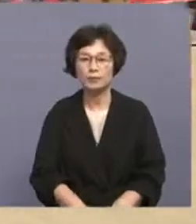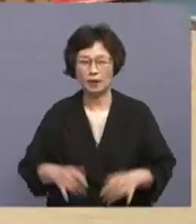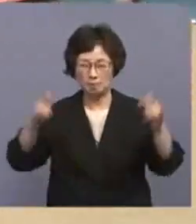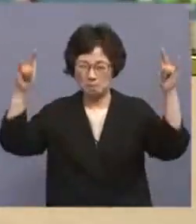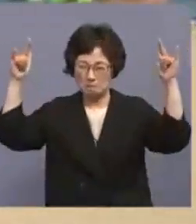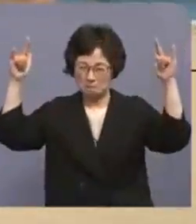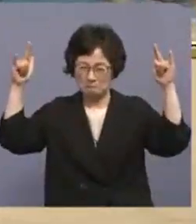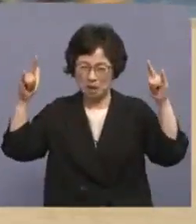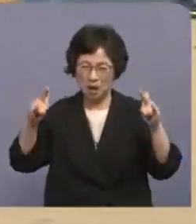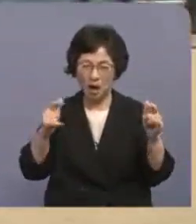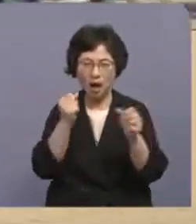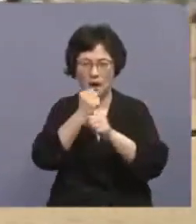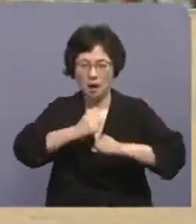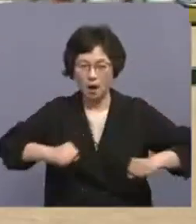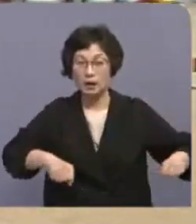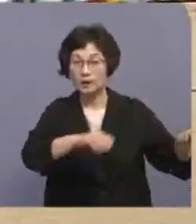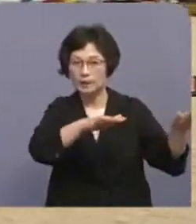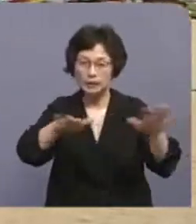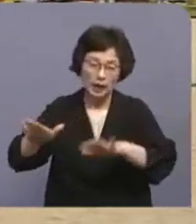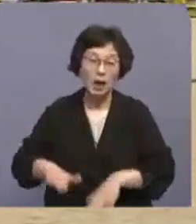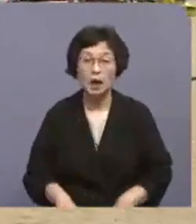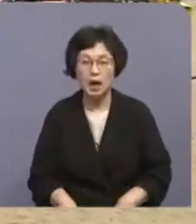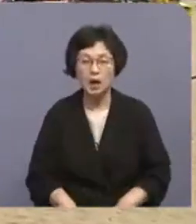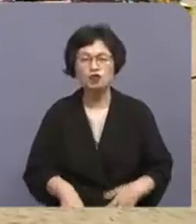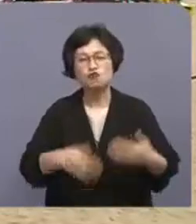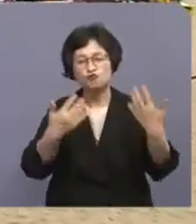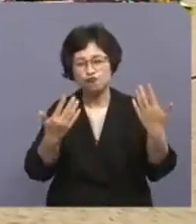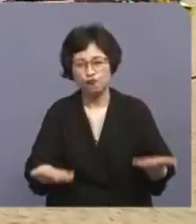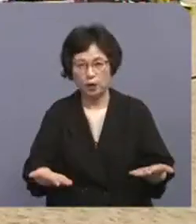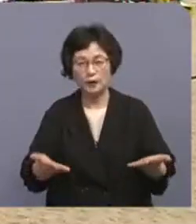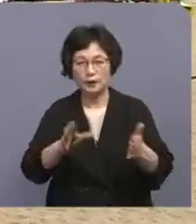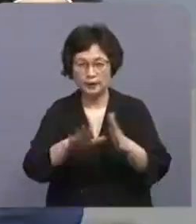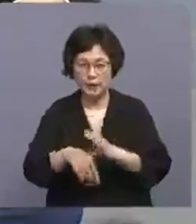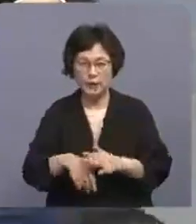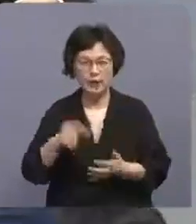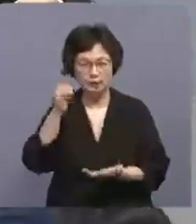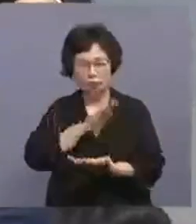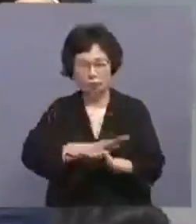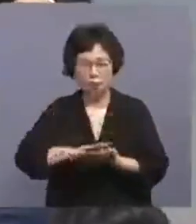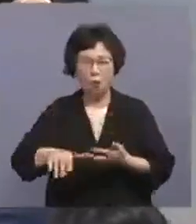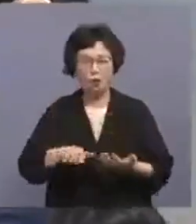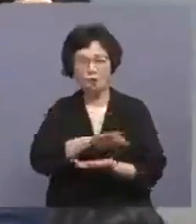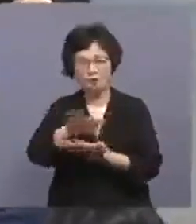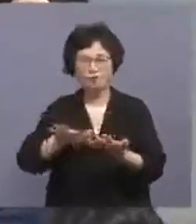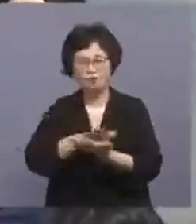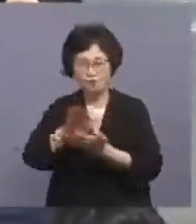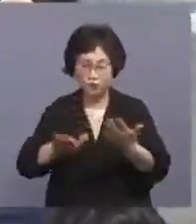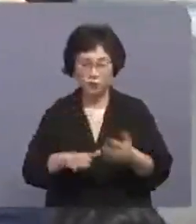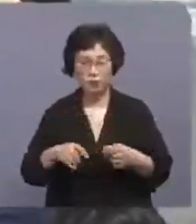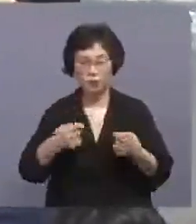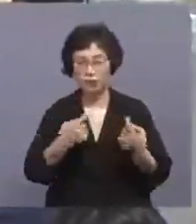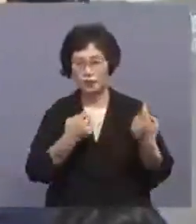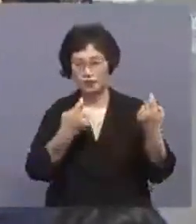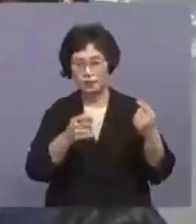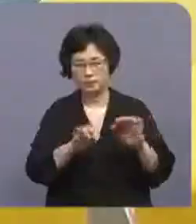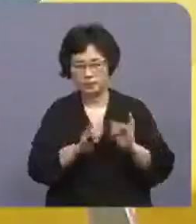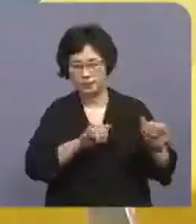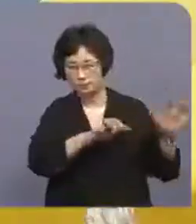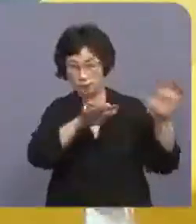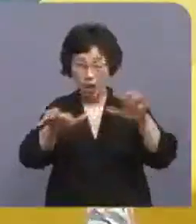뙤약볕이 내리쬐는 광안리 해수욕장. 본격적인 휴가철을 맞아 시원한 물놀이로 더위를 식히려는 관광객들로